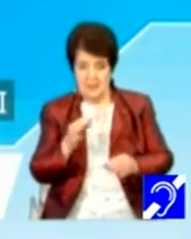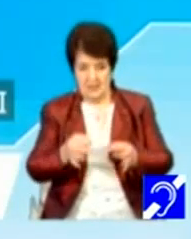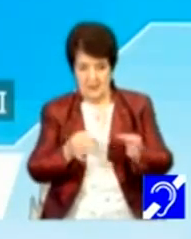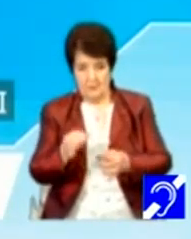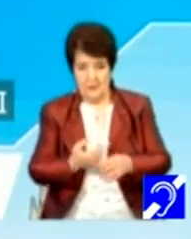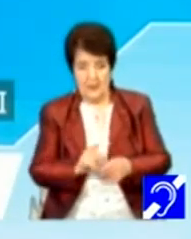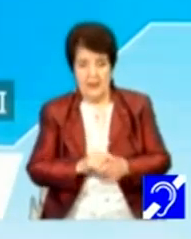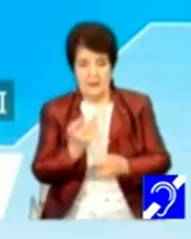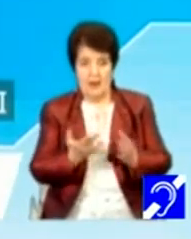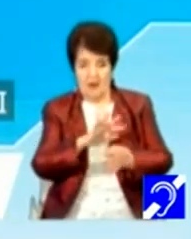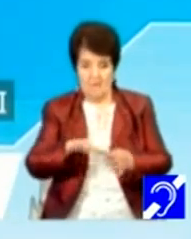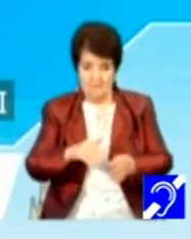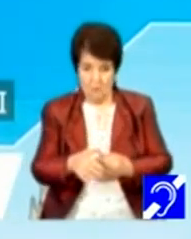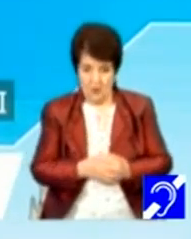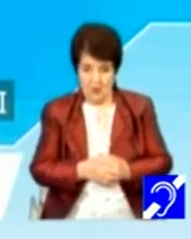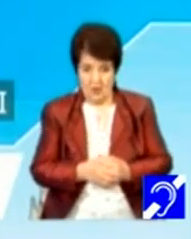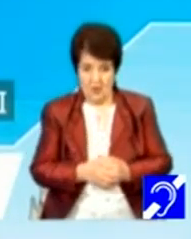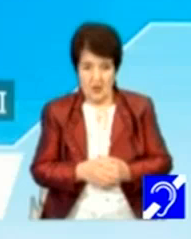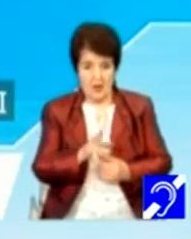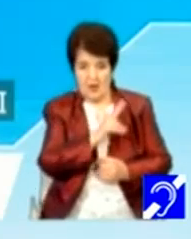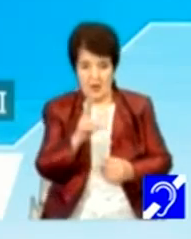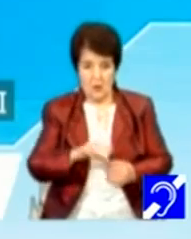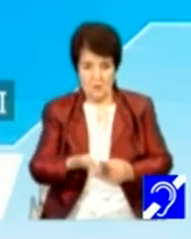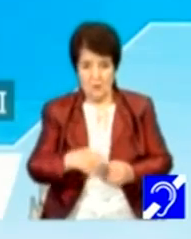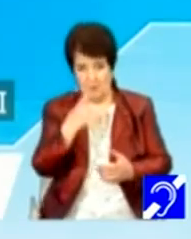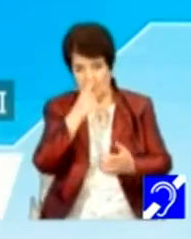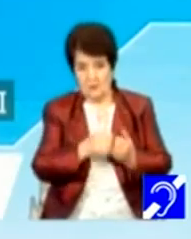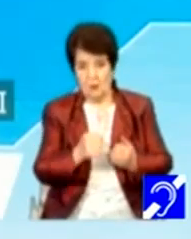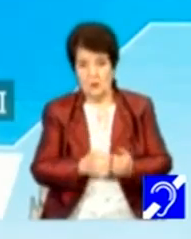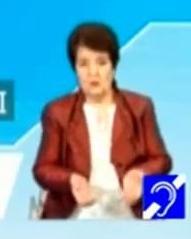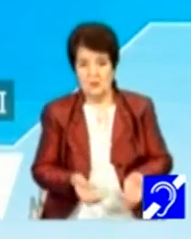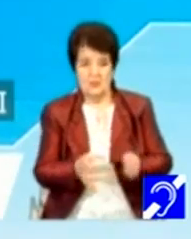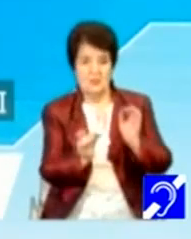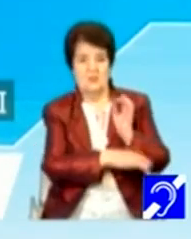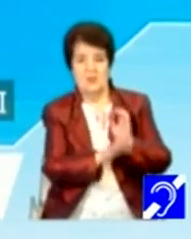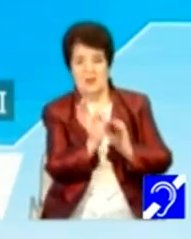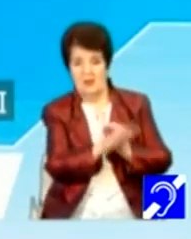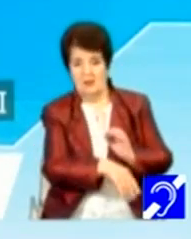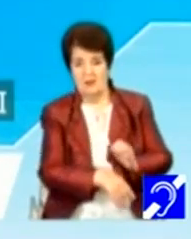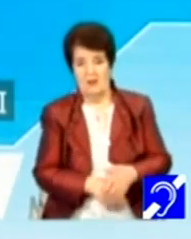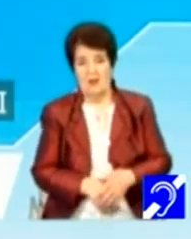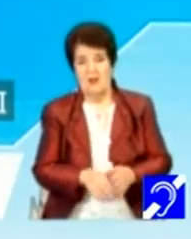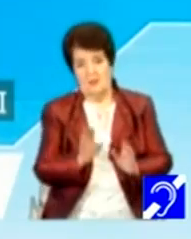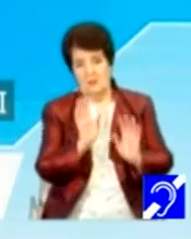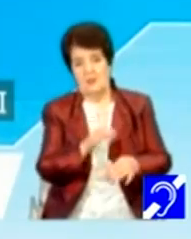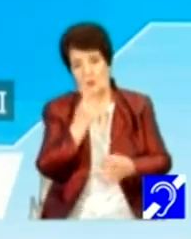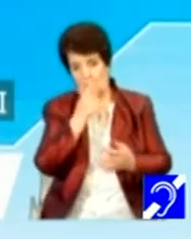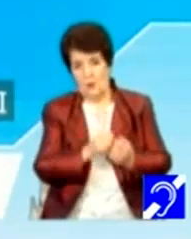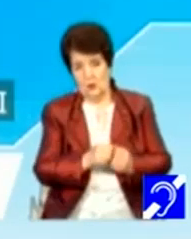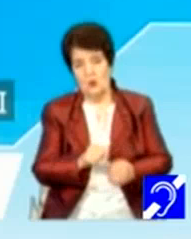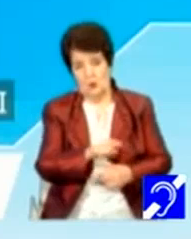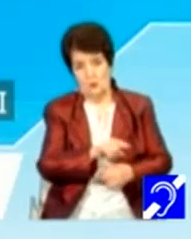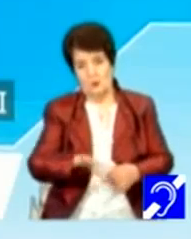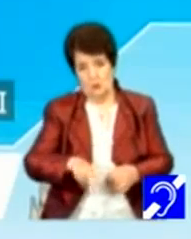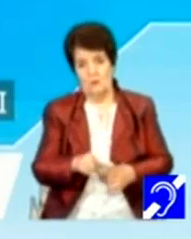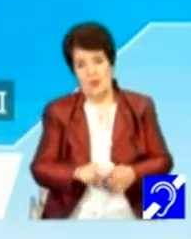fură sunt nepedepsiți și trăiesc bine, cei care nu fură sunt luați de proști. Păi vezi că ești sărac, pentru că n-ai furat și pentru că ești un prost. Nu mai bine luai și furai